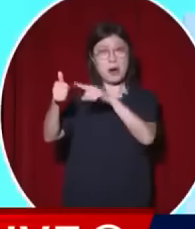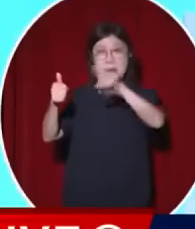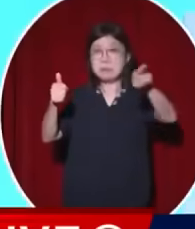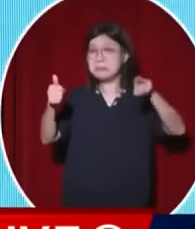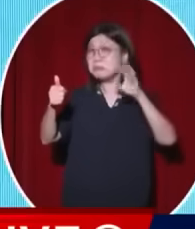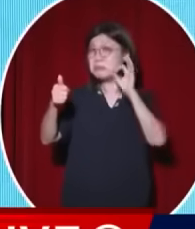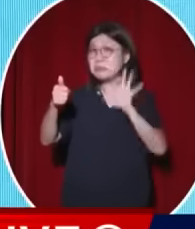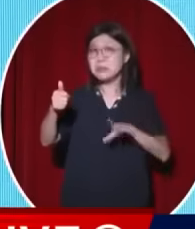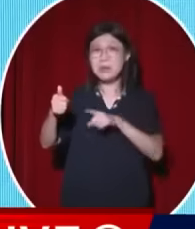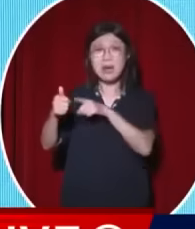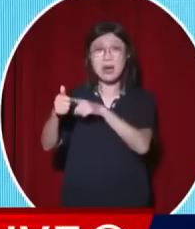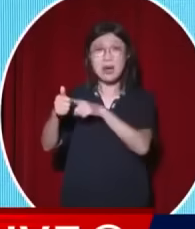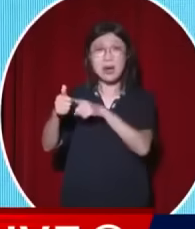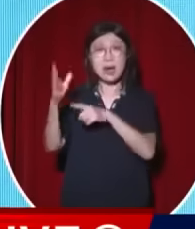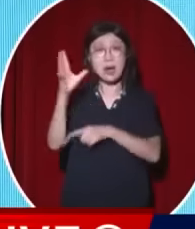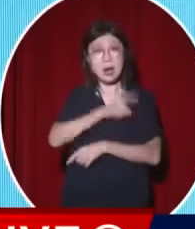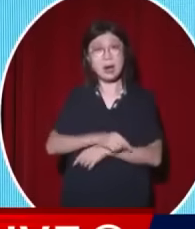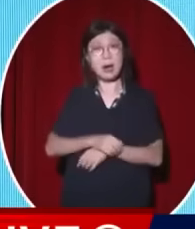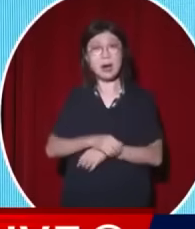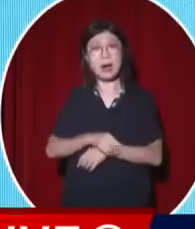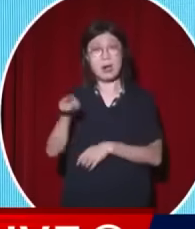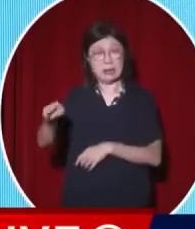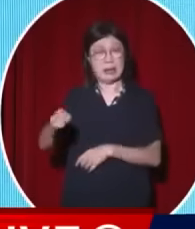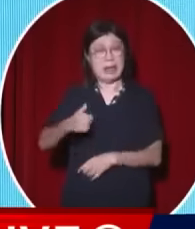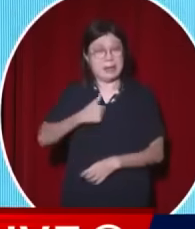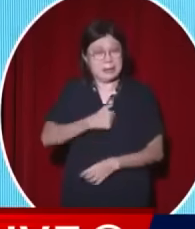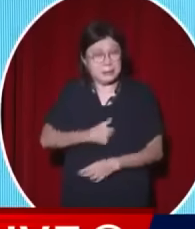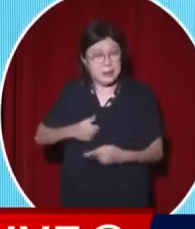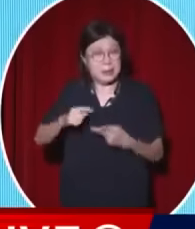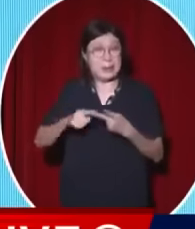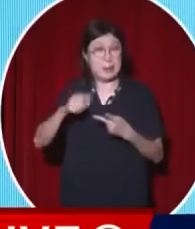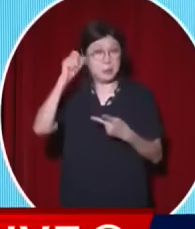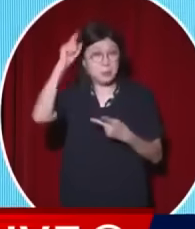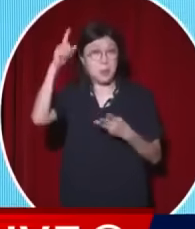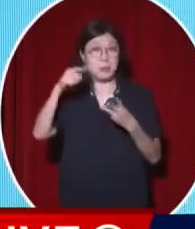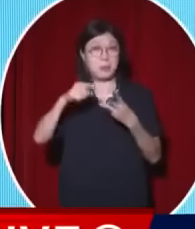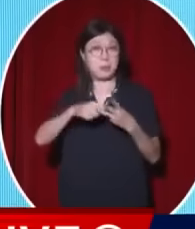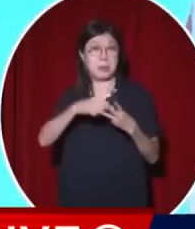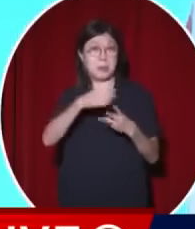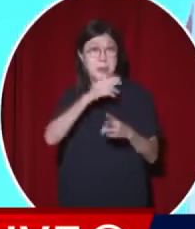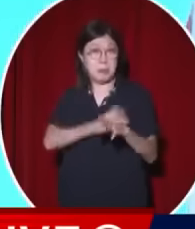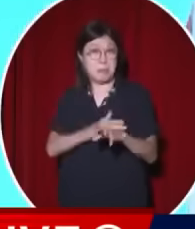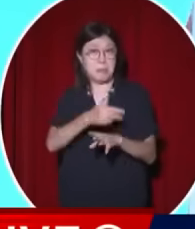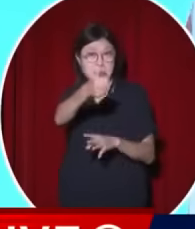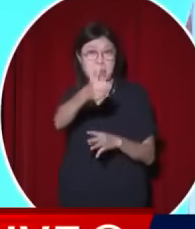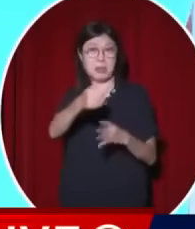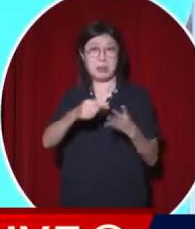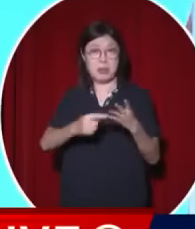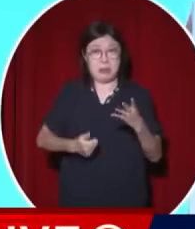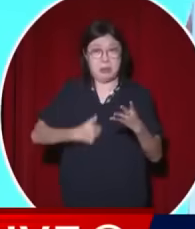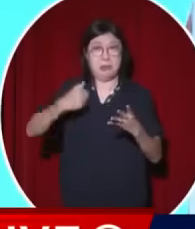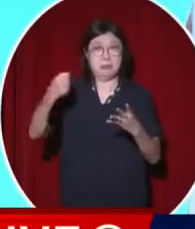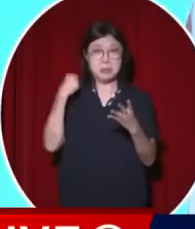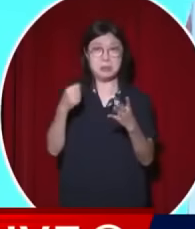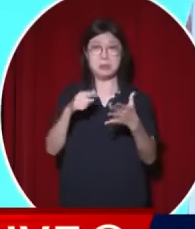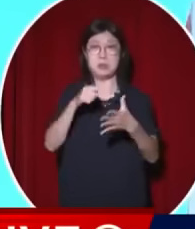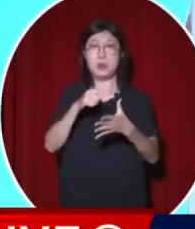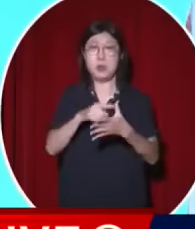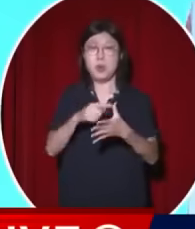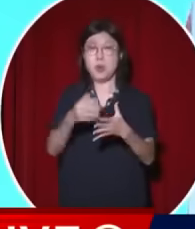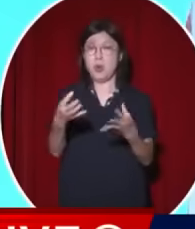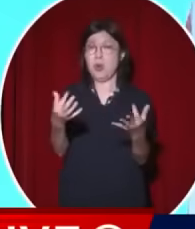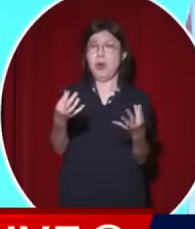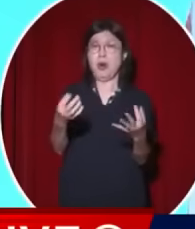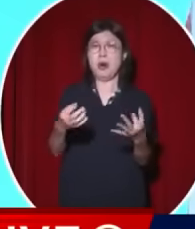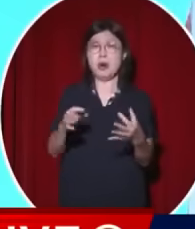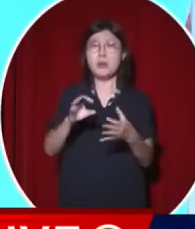明明善良，决定聪明，能干，有实力，又有钱，怎